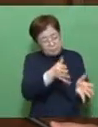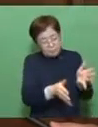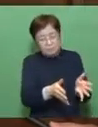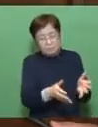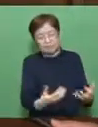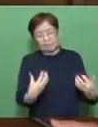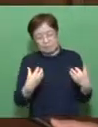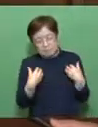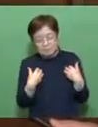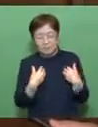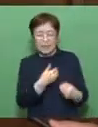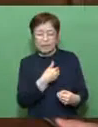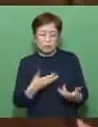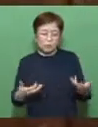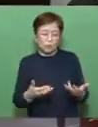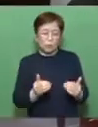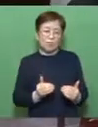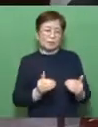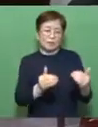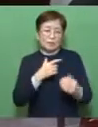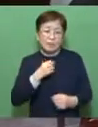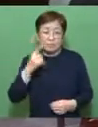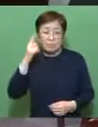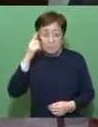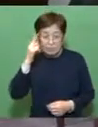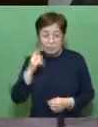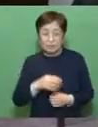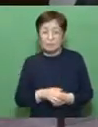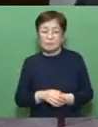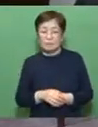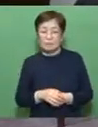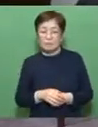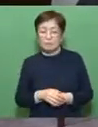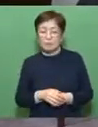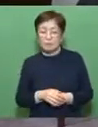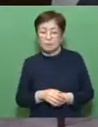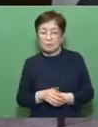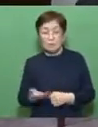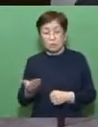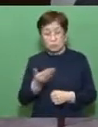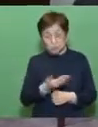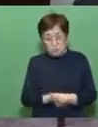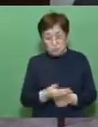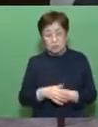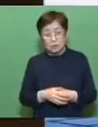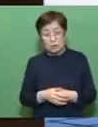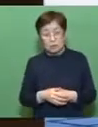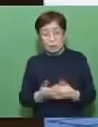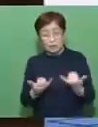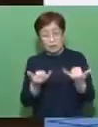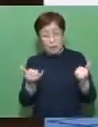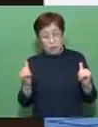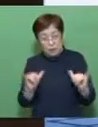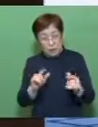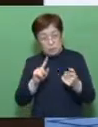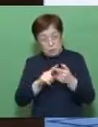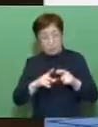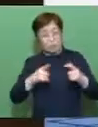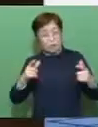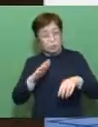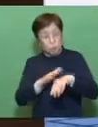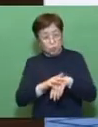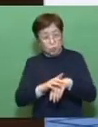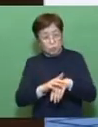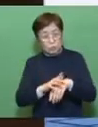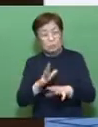と思ってえいますはいでは続いてえ社会増対策なんですけれどもこれはま県に人を呼び込もう